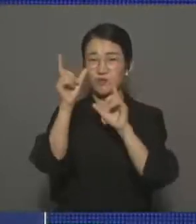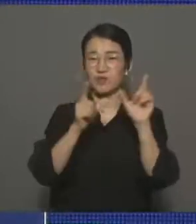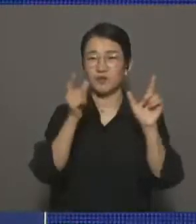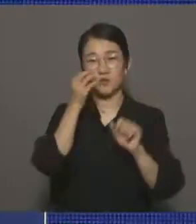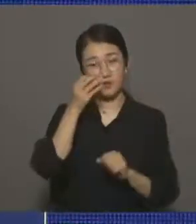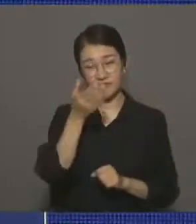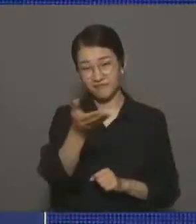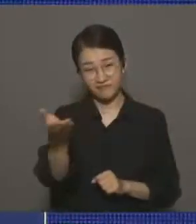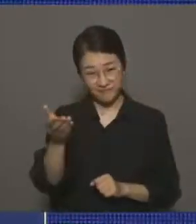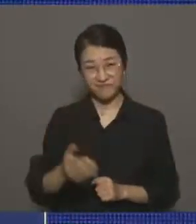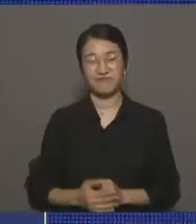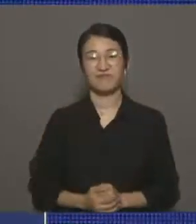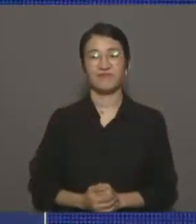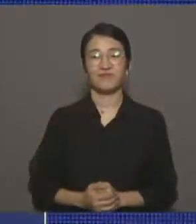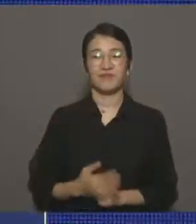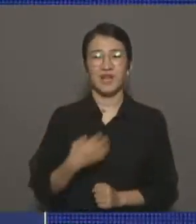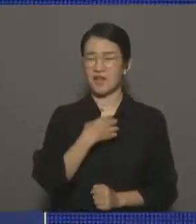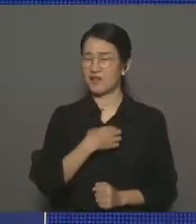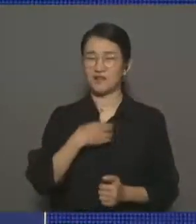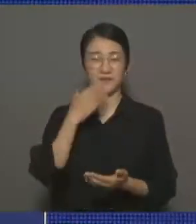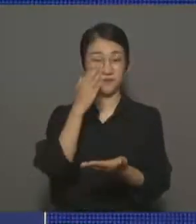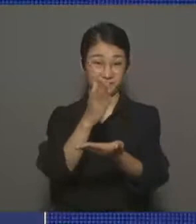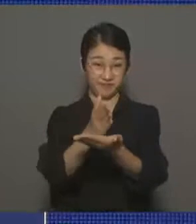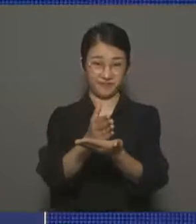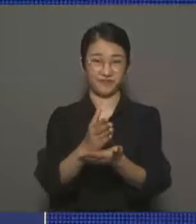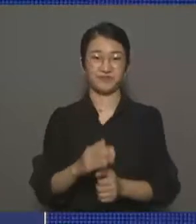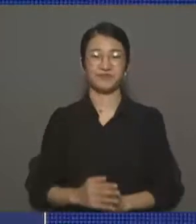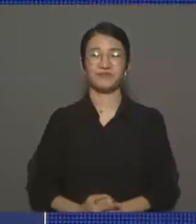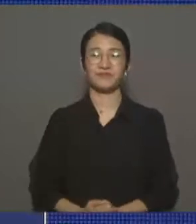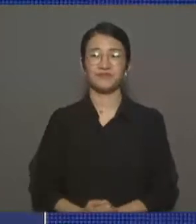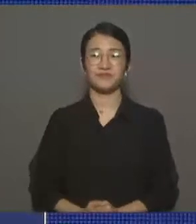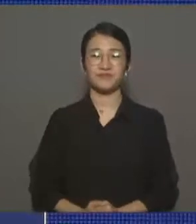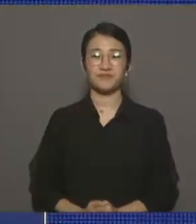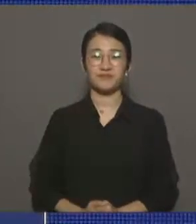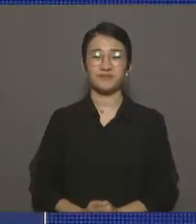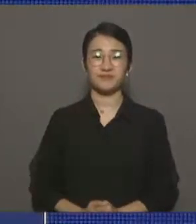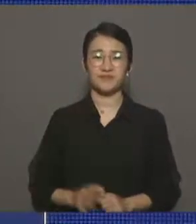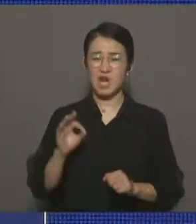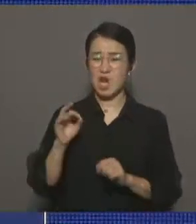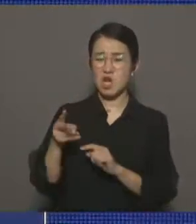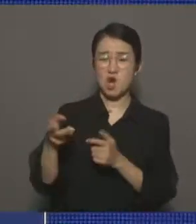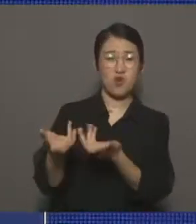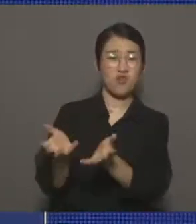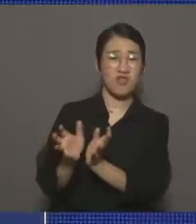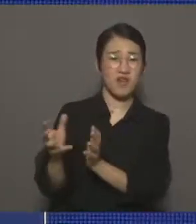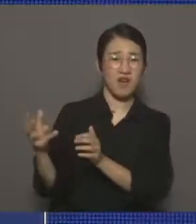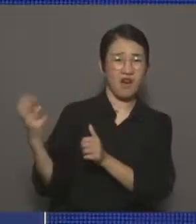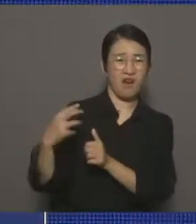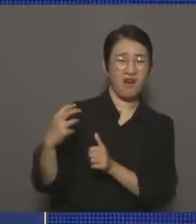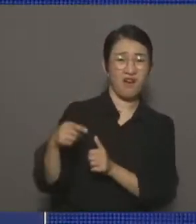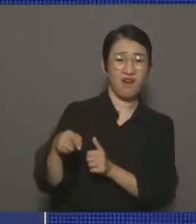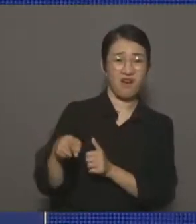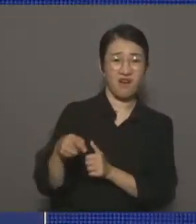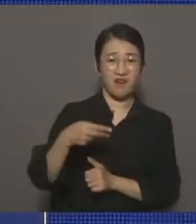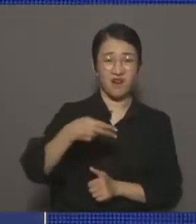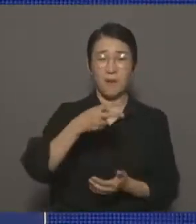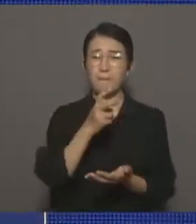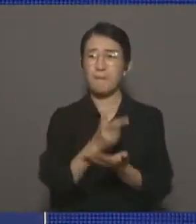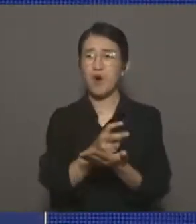가겠습니다. 그러나 걱정하지 마십시오. 집권 여당 쪽에 공격 빌미를 주는 사법 리스크 문제도